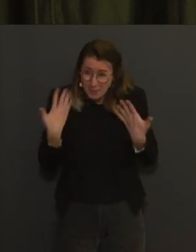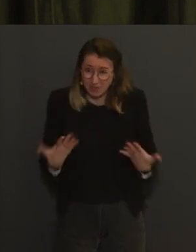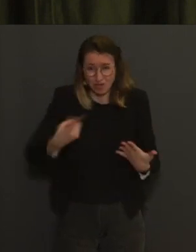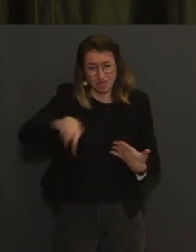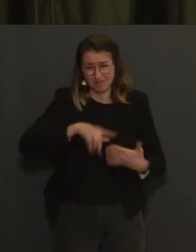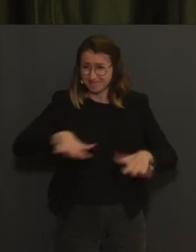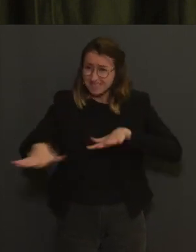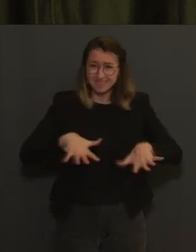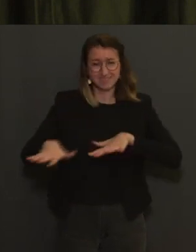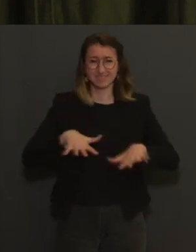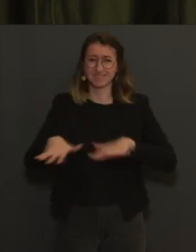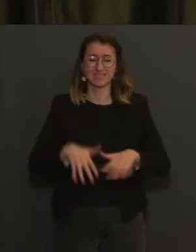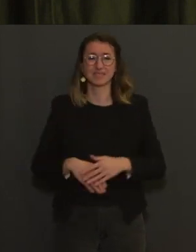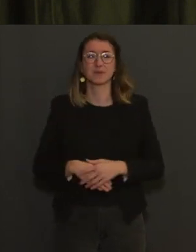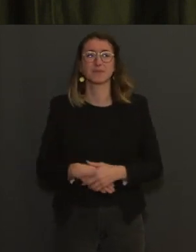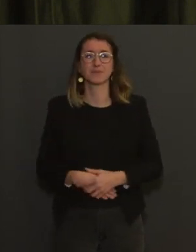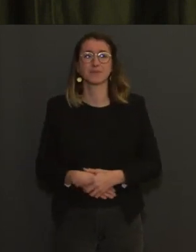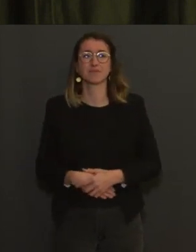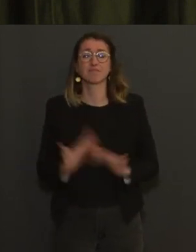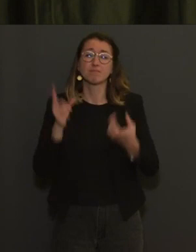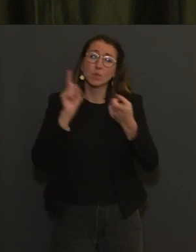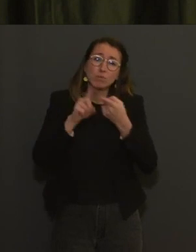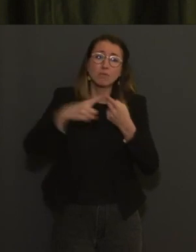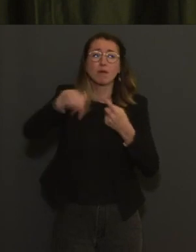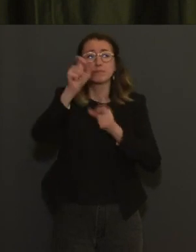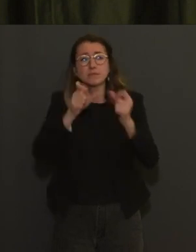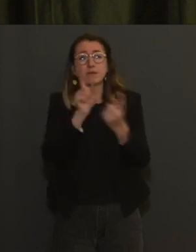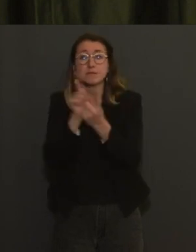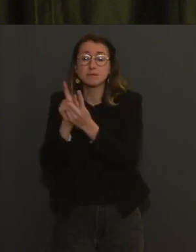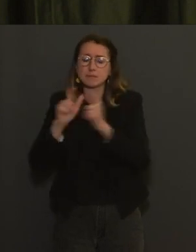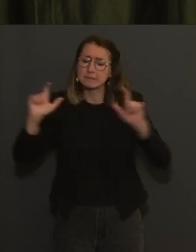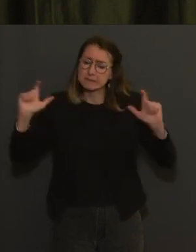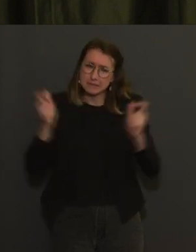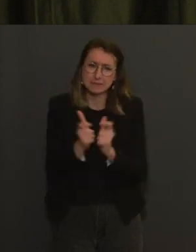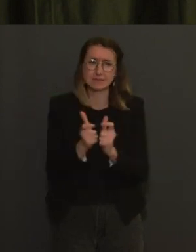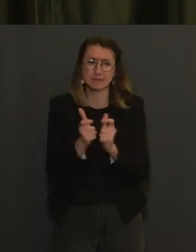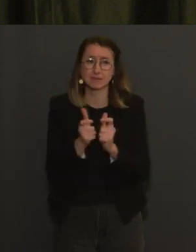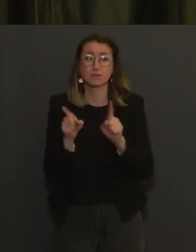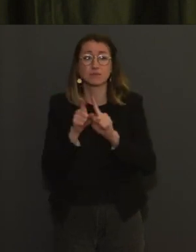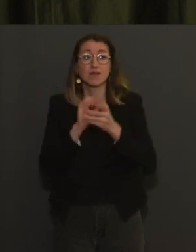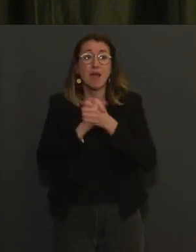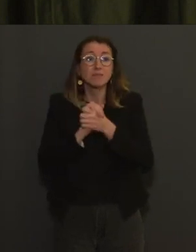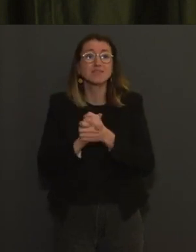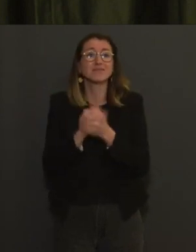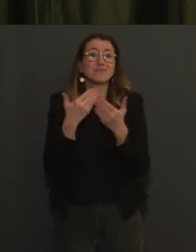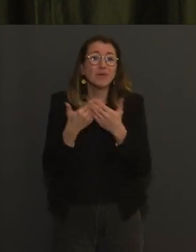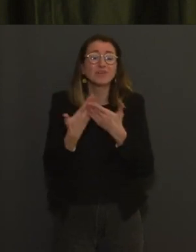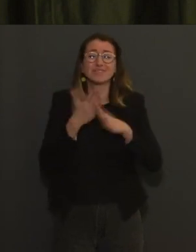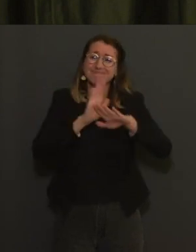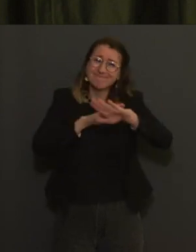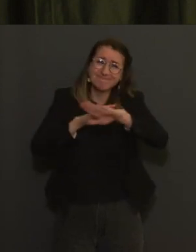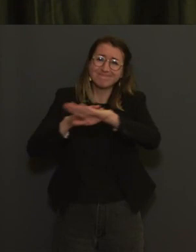Limitons donc drastiquement nos contacts, sensibilisons nos proches, évitons ce que nous pouvons, le repas de famille